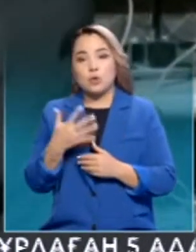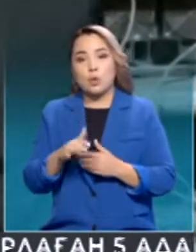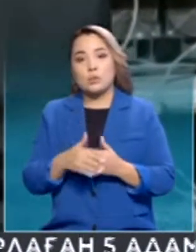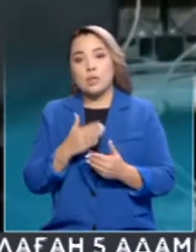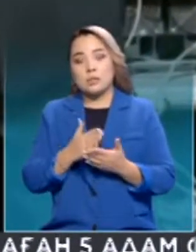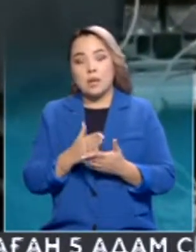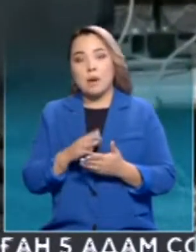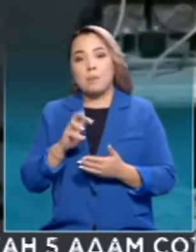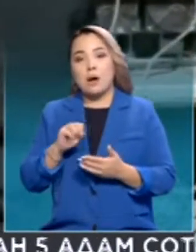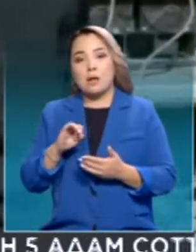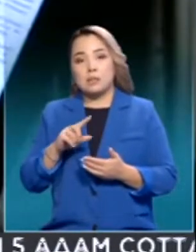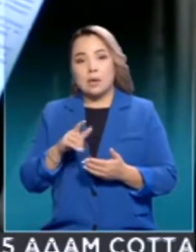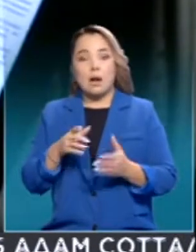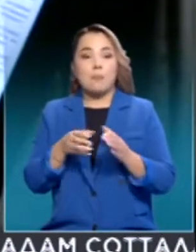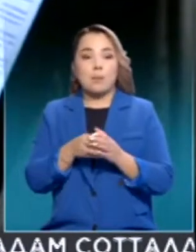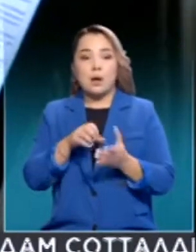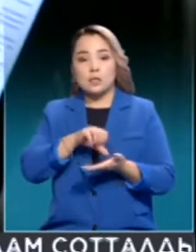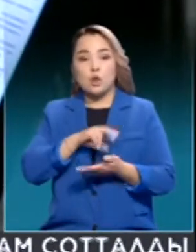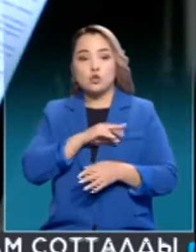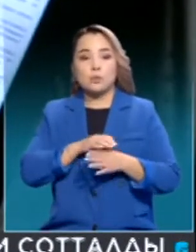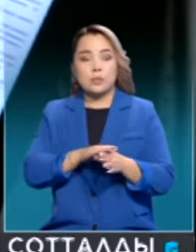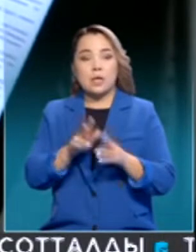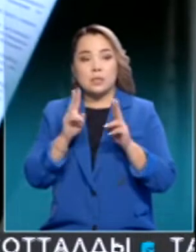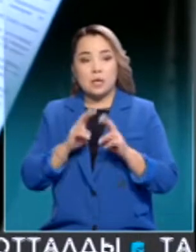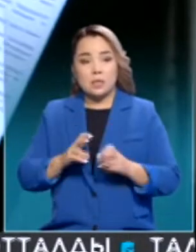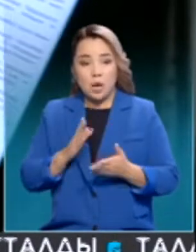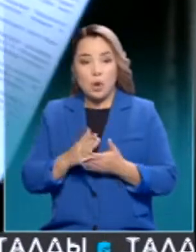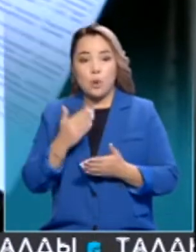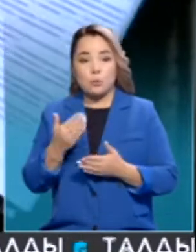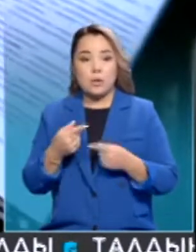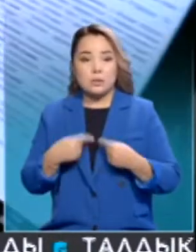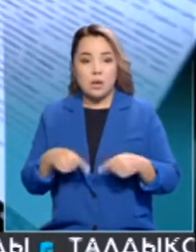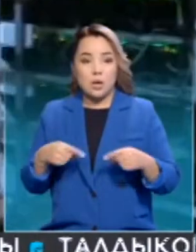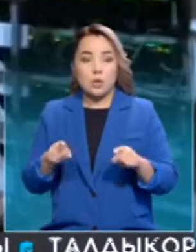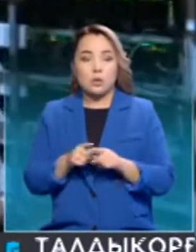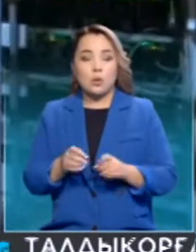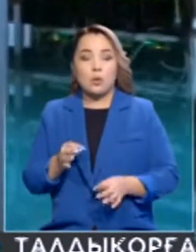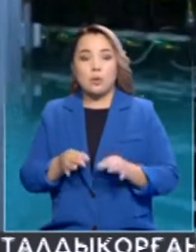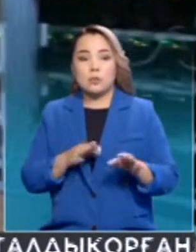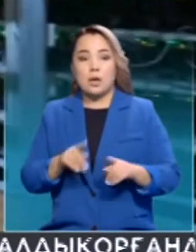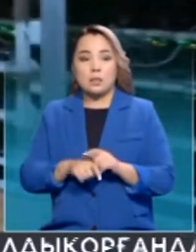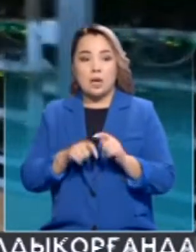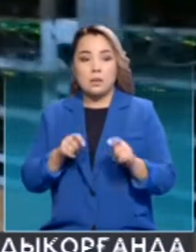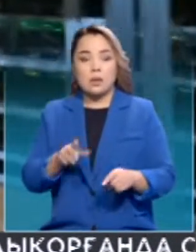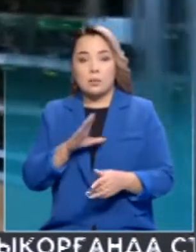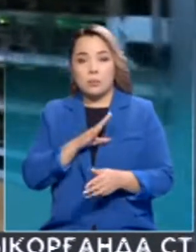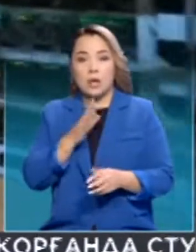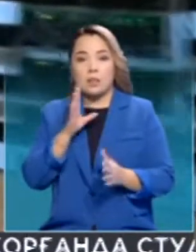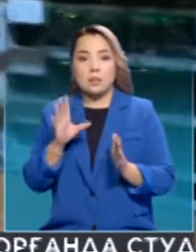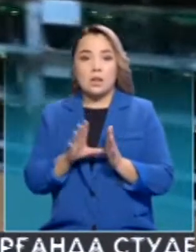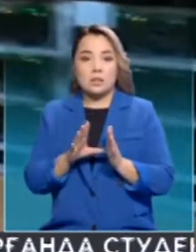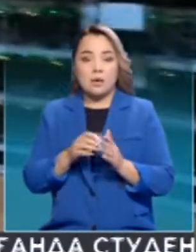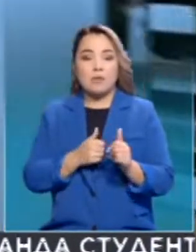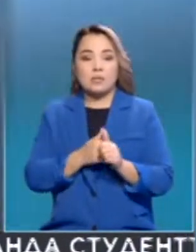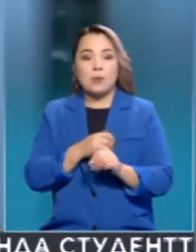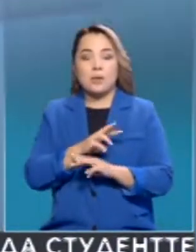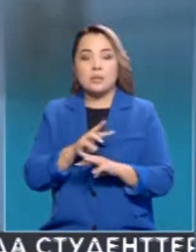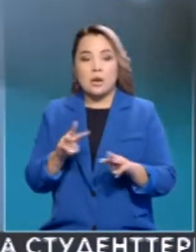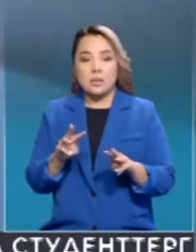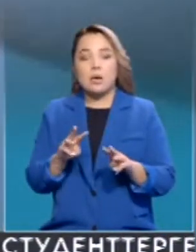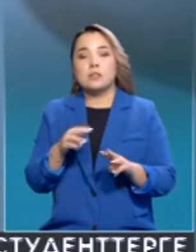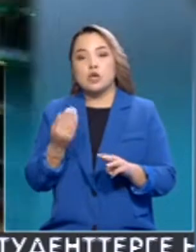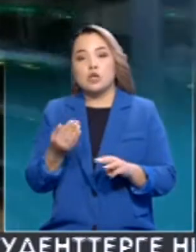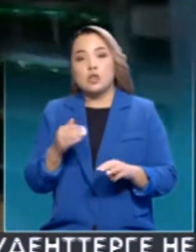астам майнинг компаниясының жұмысы тексеріліп, олардың кейбіріне қылмыстық іс қозғалған. Энергетика вице-министрі